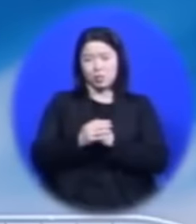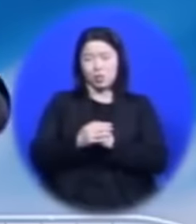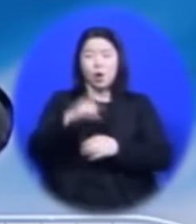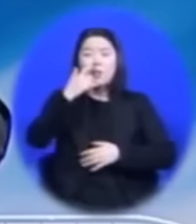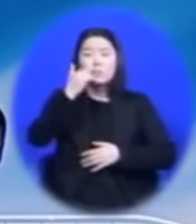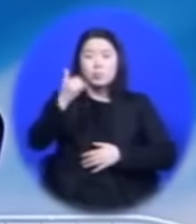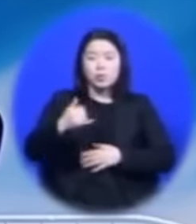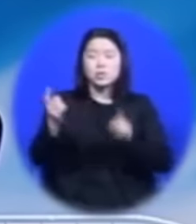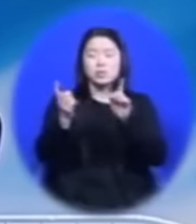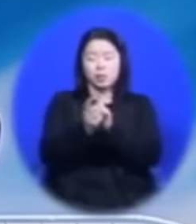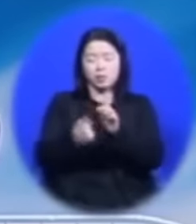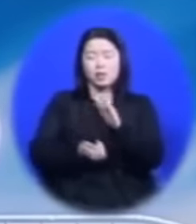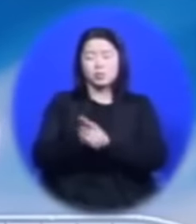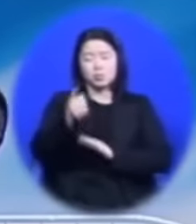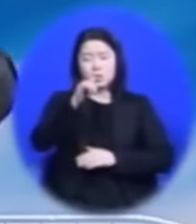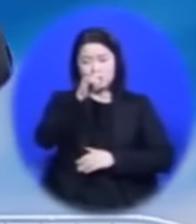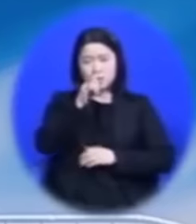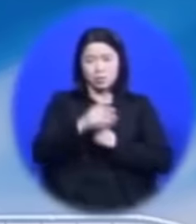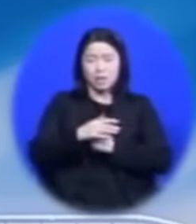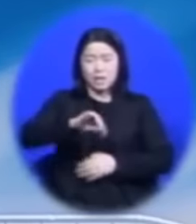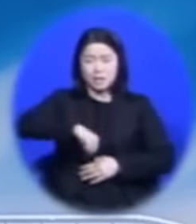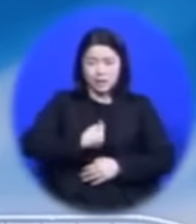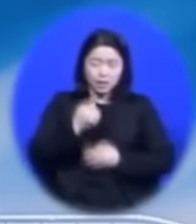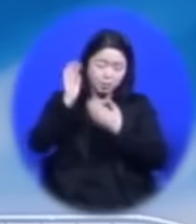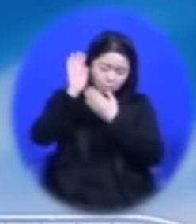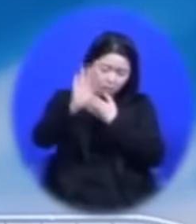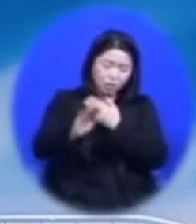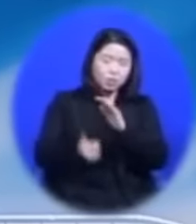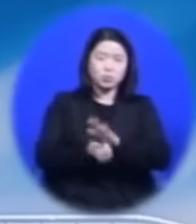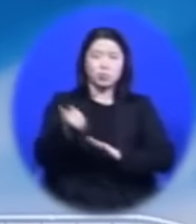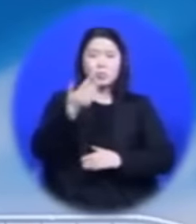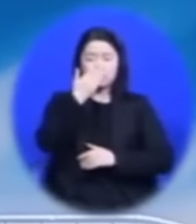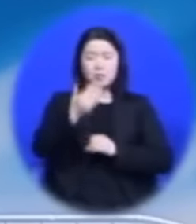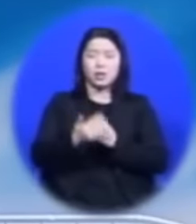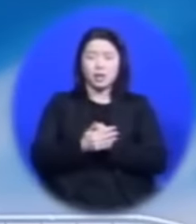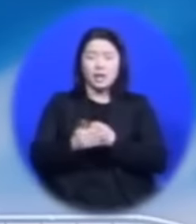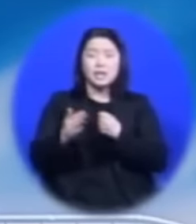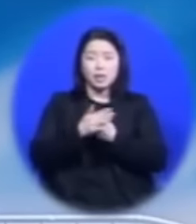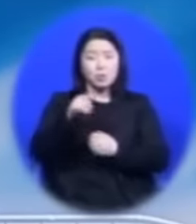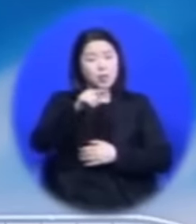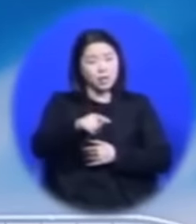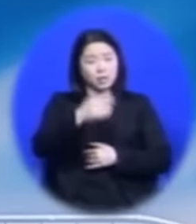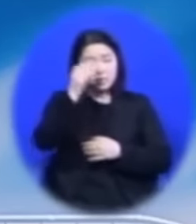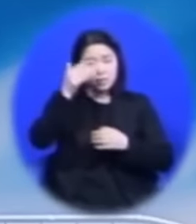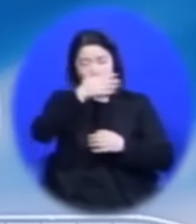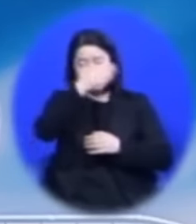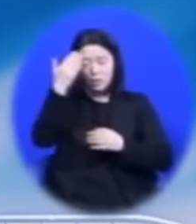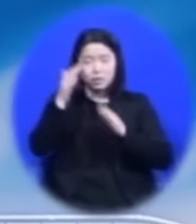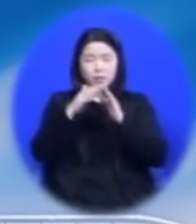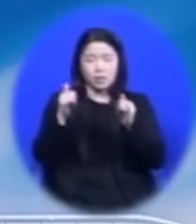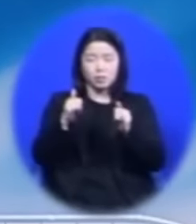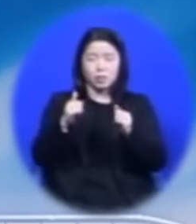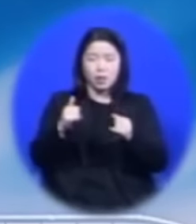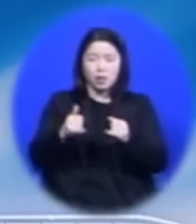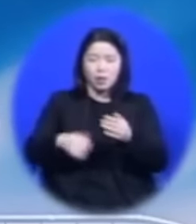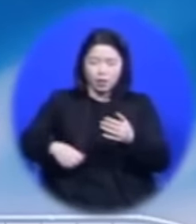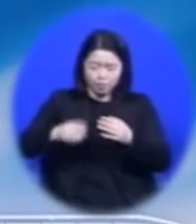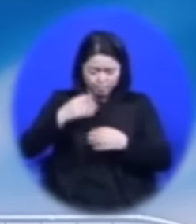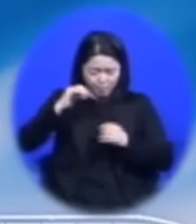만날 소망이 있어요. 자기들의 미래에 소망이 있어요. 그래서 그 아이들은 결사적으로 하나님께